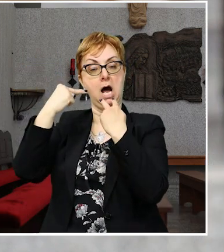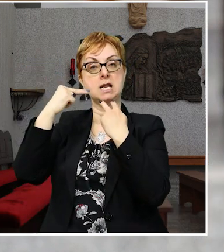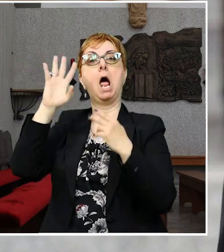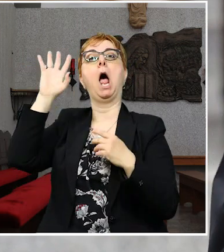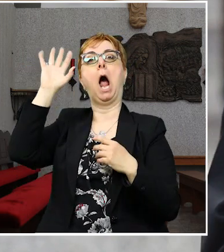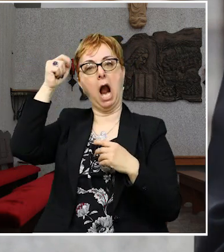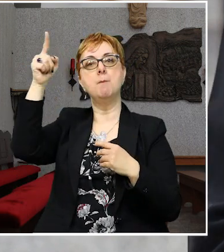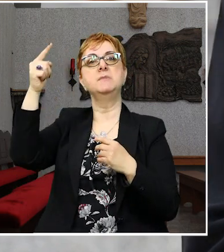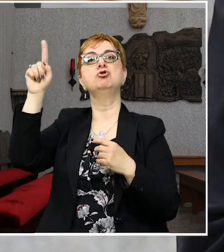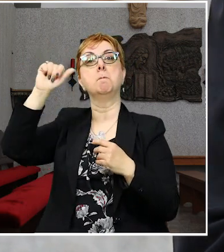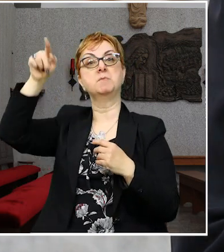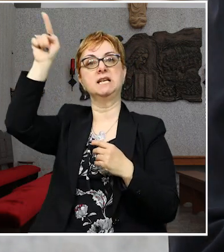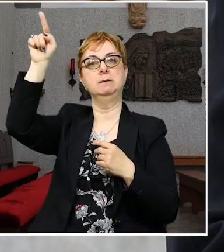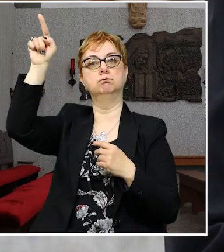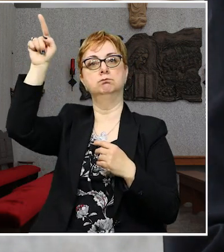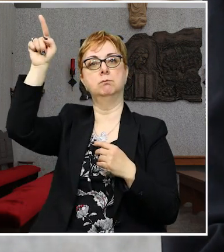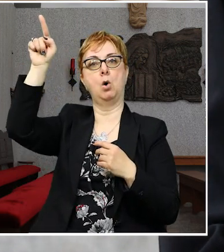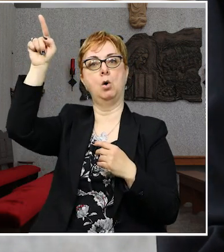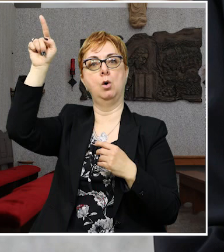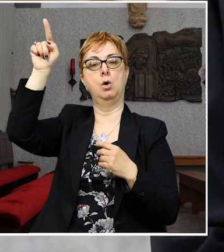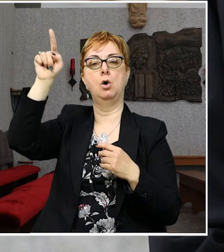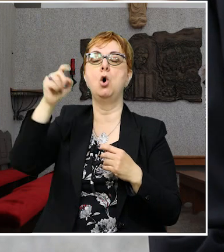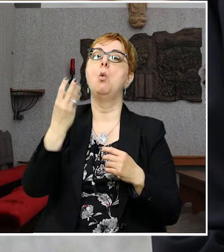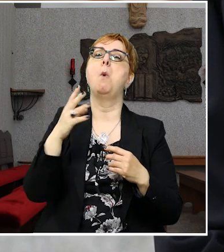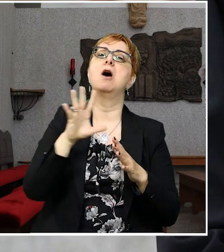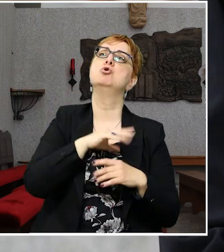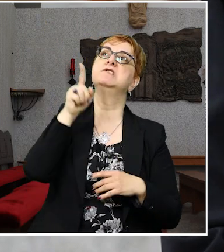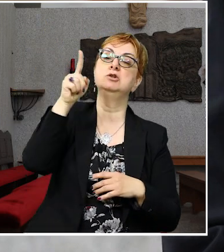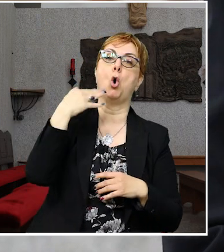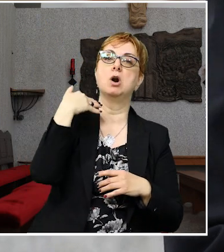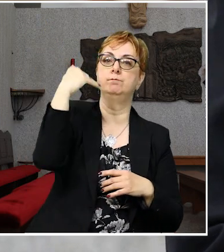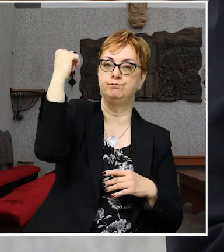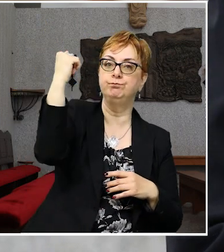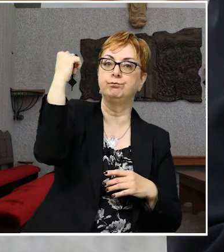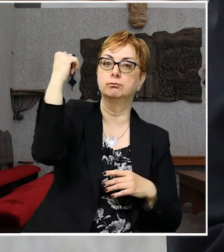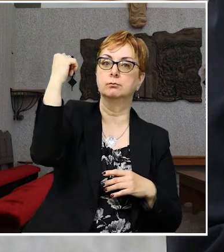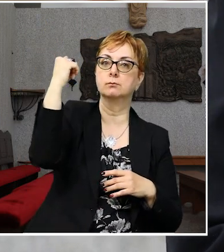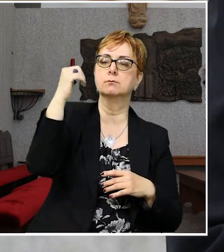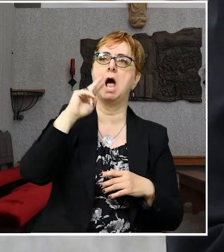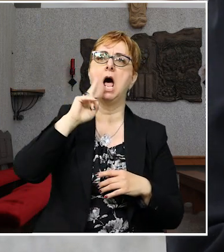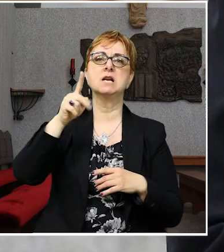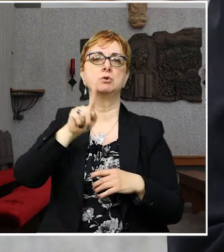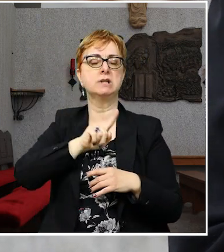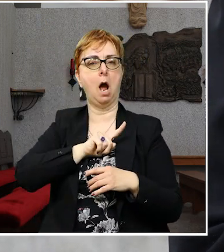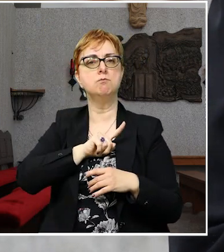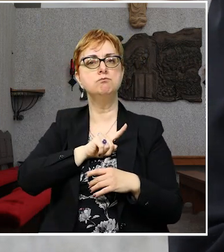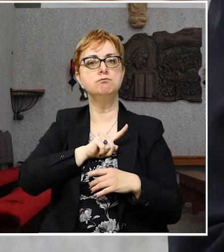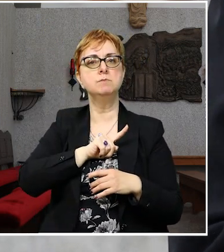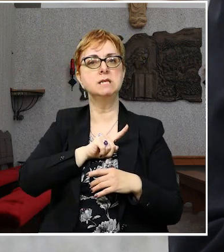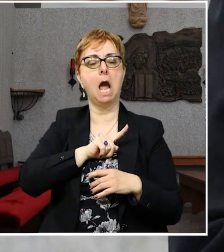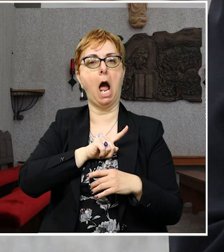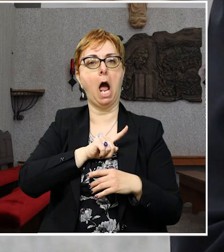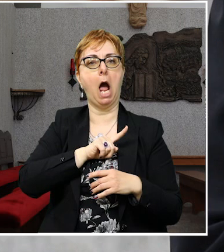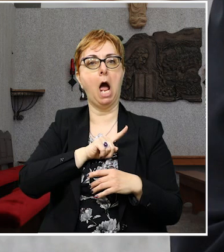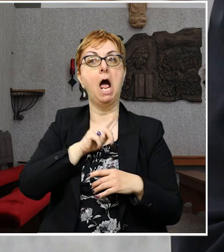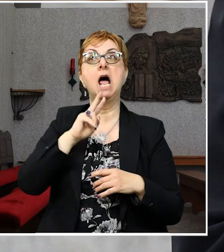ci capisce per primo. Quando il Signore chiama, la mia risposta è